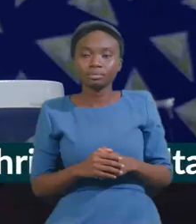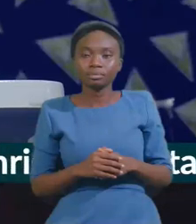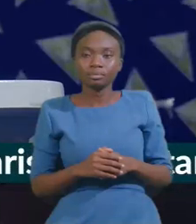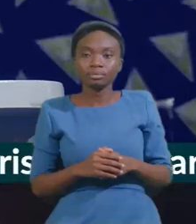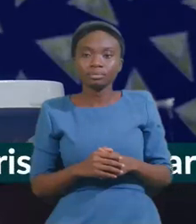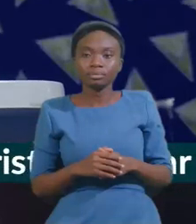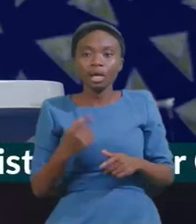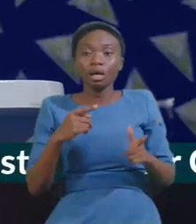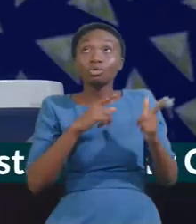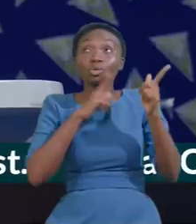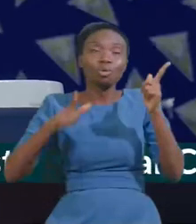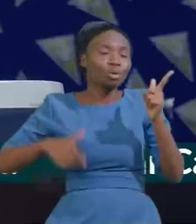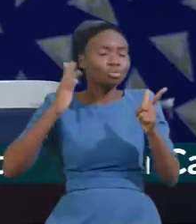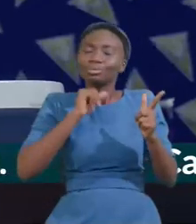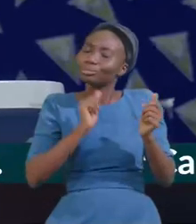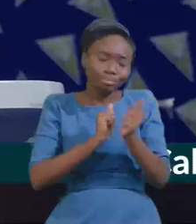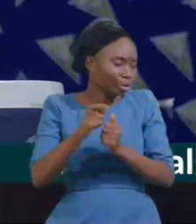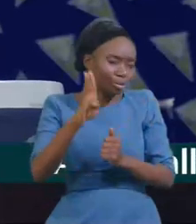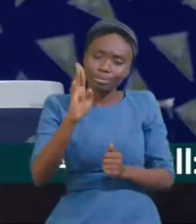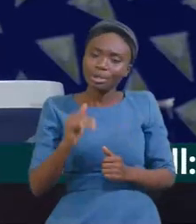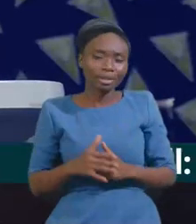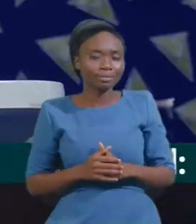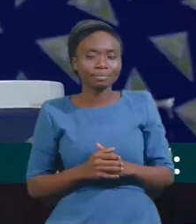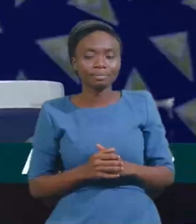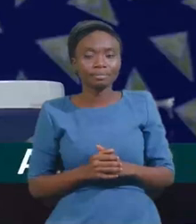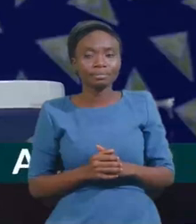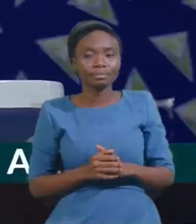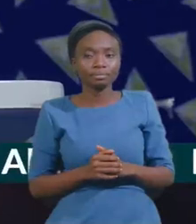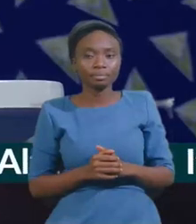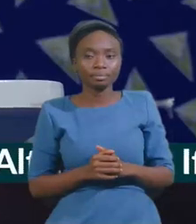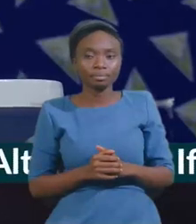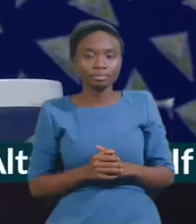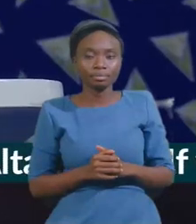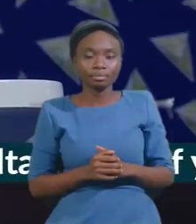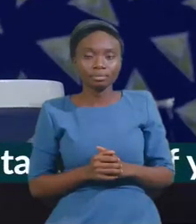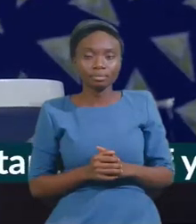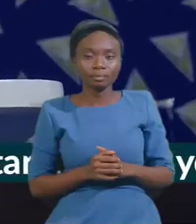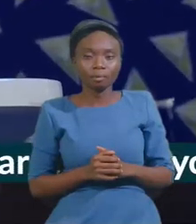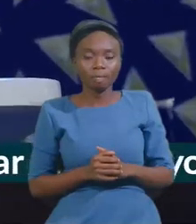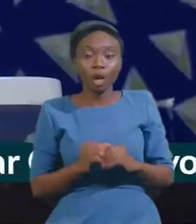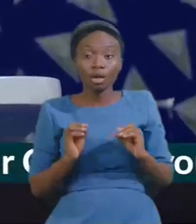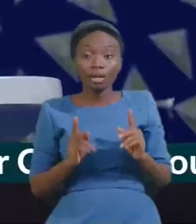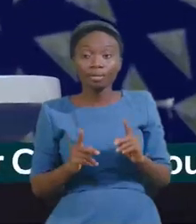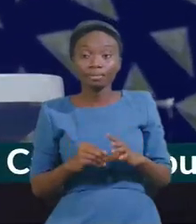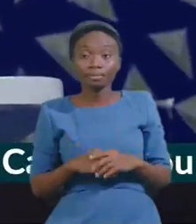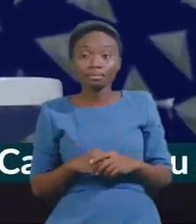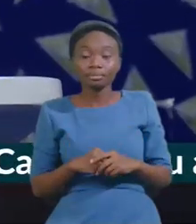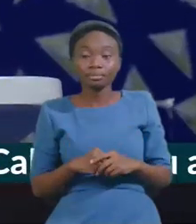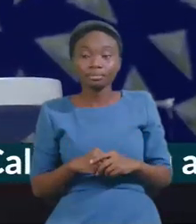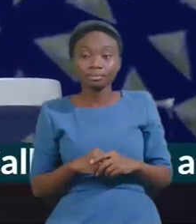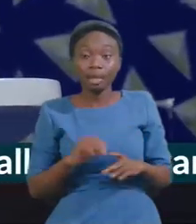The Lord will not pass you by. Le Seigneur ne te traversera pas. Okay.